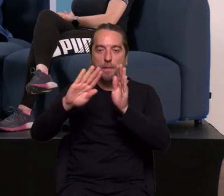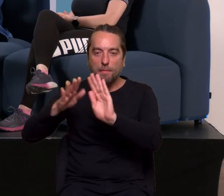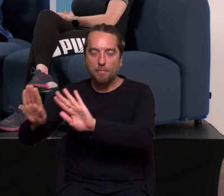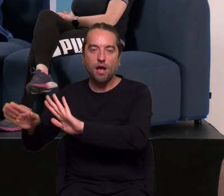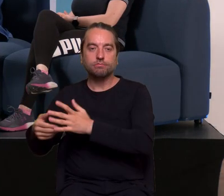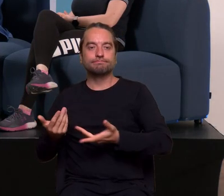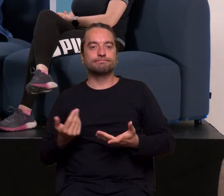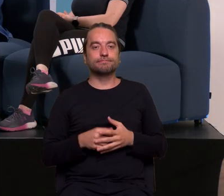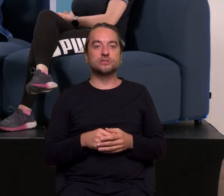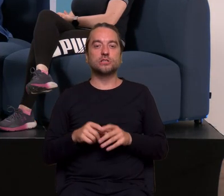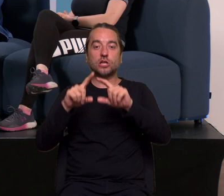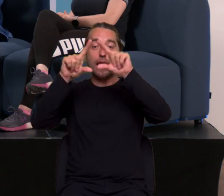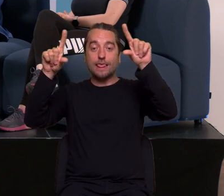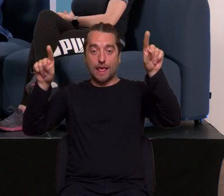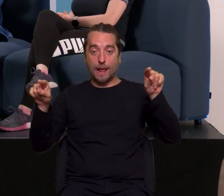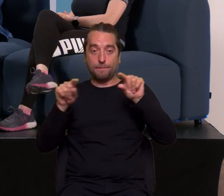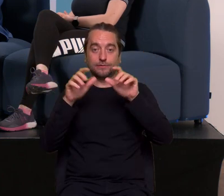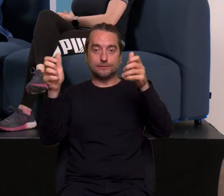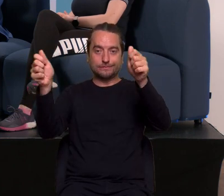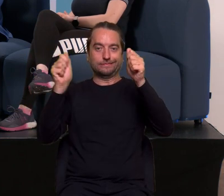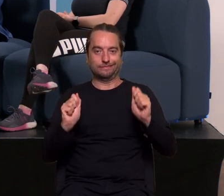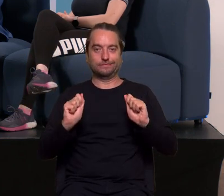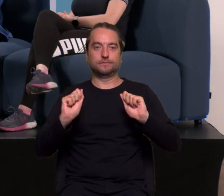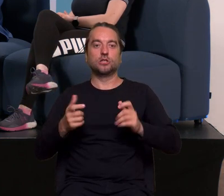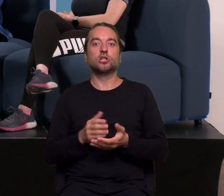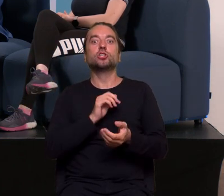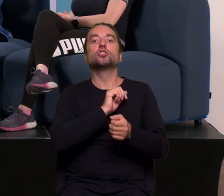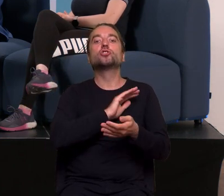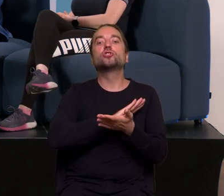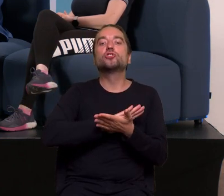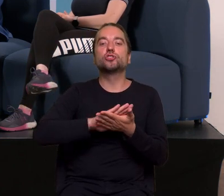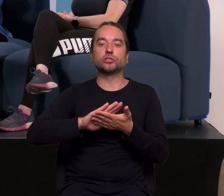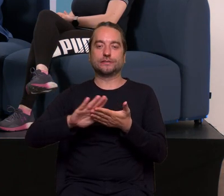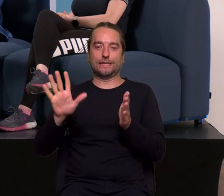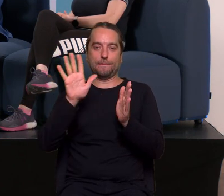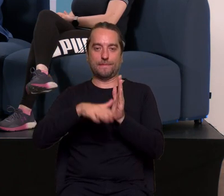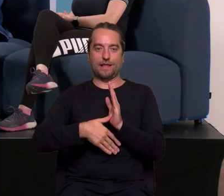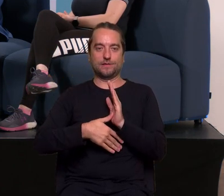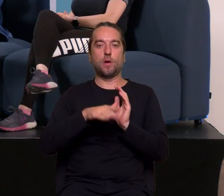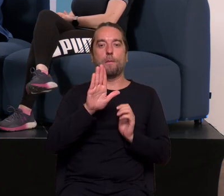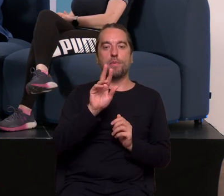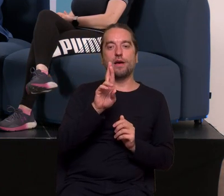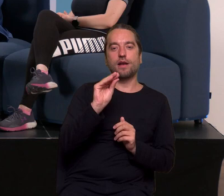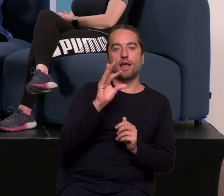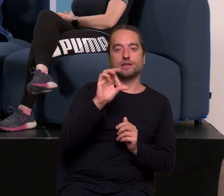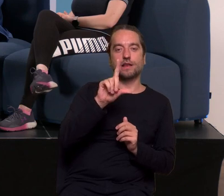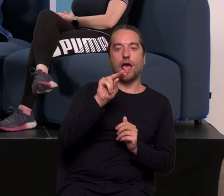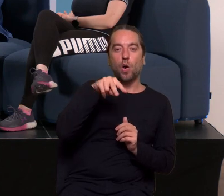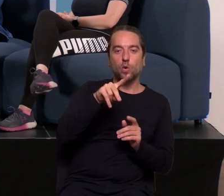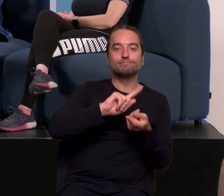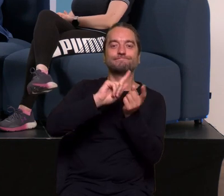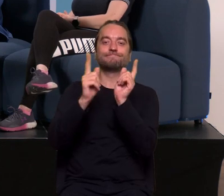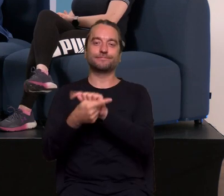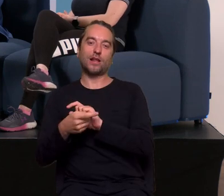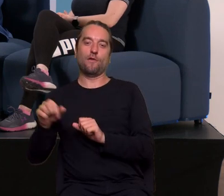zrywamy tabliczki, no po prostu czyścimy miasto i za chwilę Breslau będzie Wrocławiem, nie będzie,